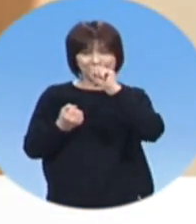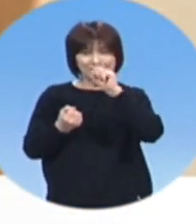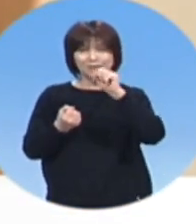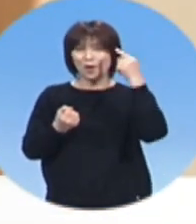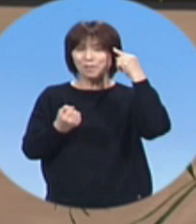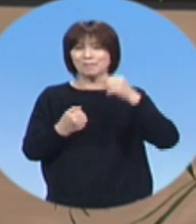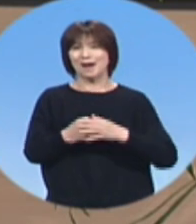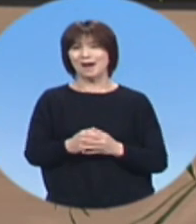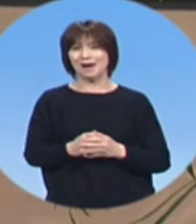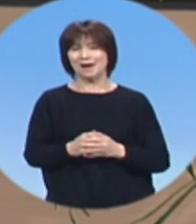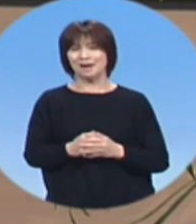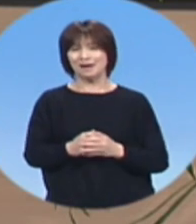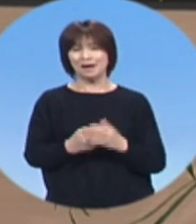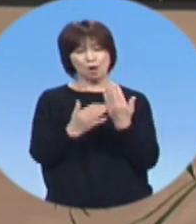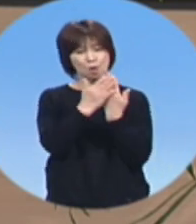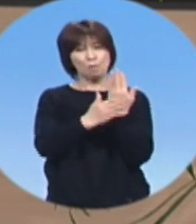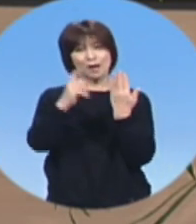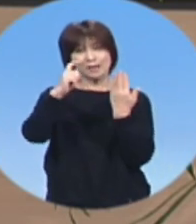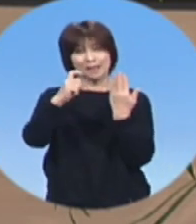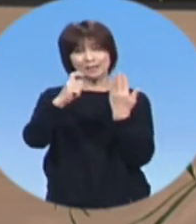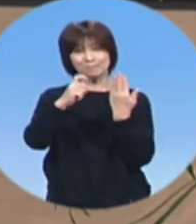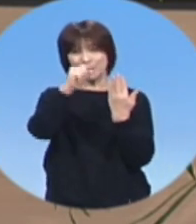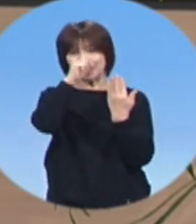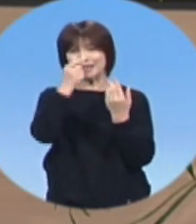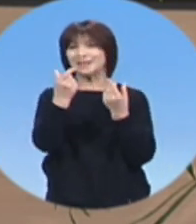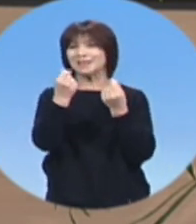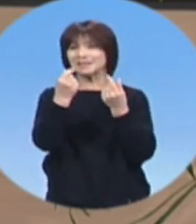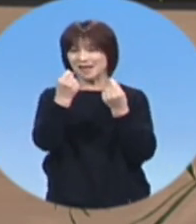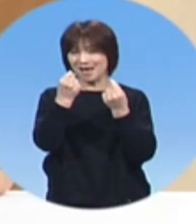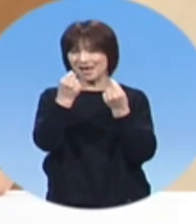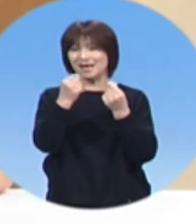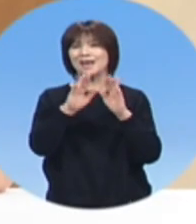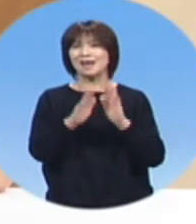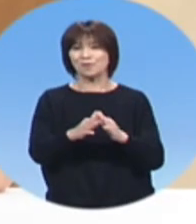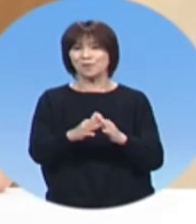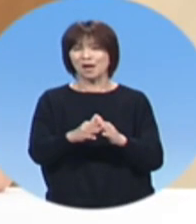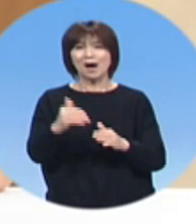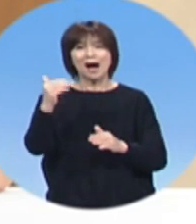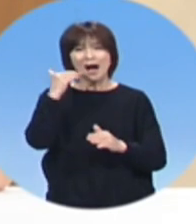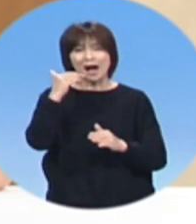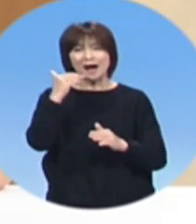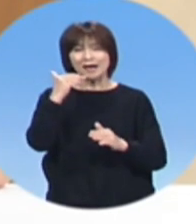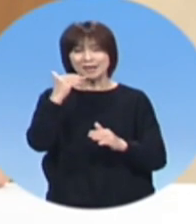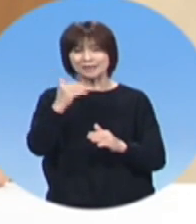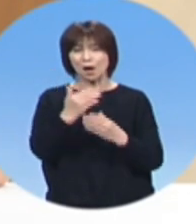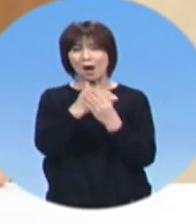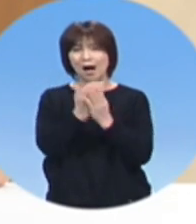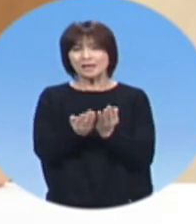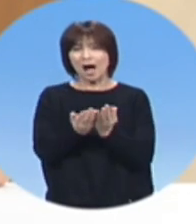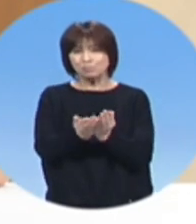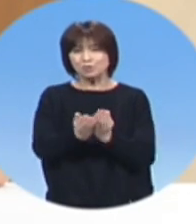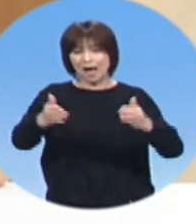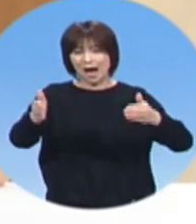います。 表の写真も素敵ですね。 これは佐原ひな船春祭りというイベ